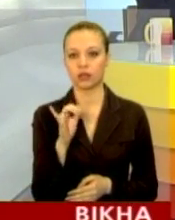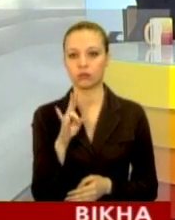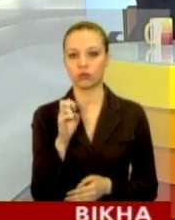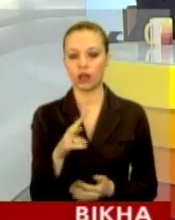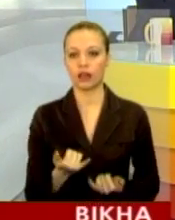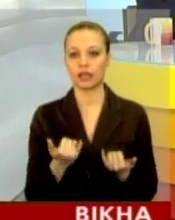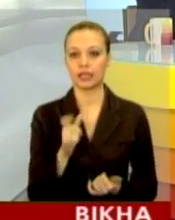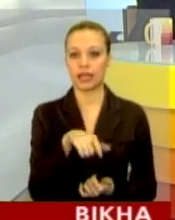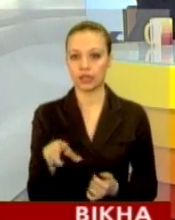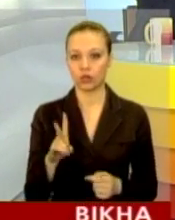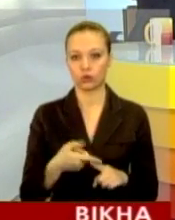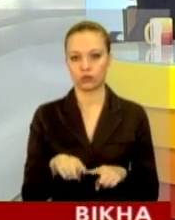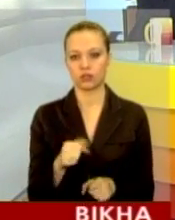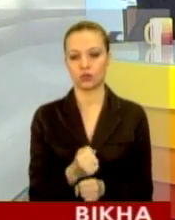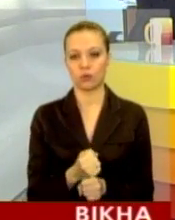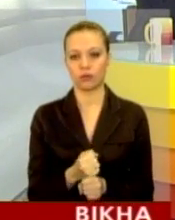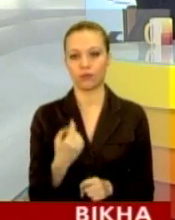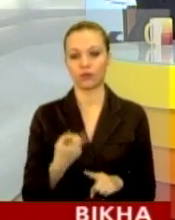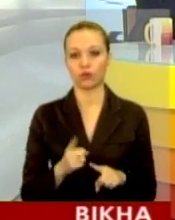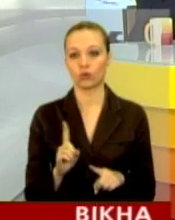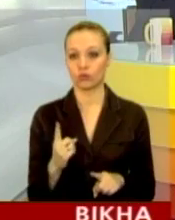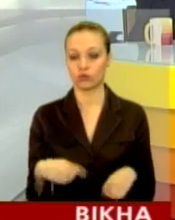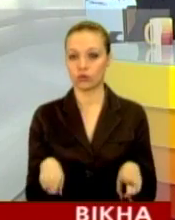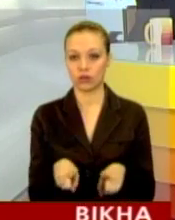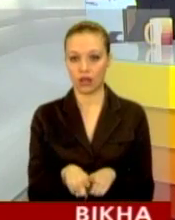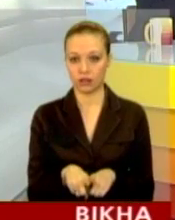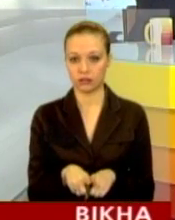для тих, хто це зробив. Тому що так